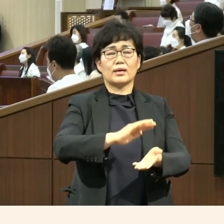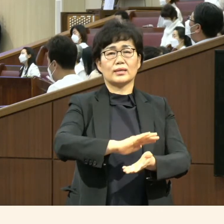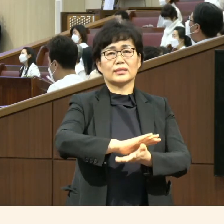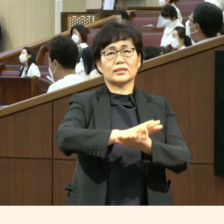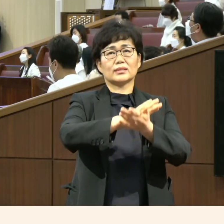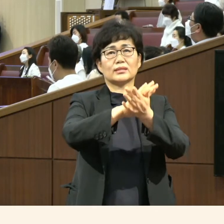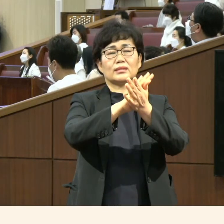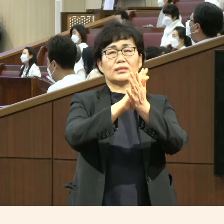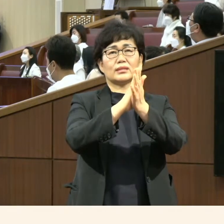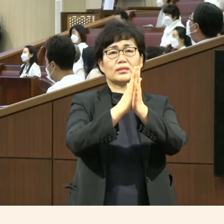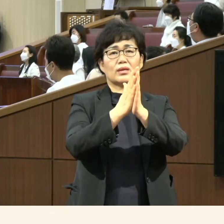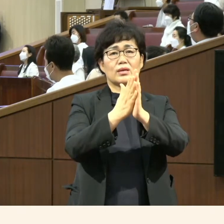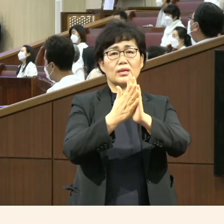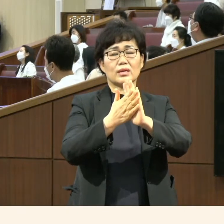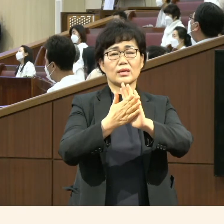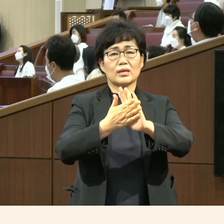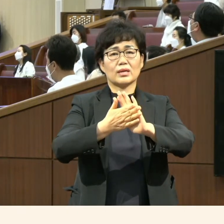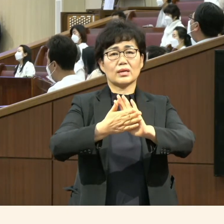같이